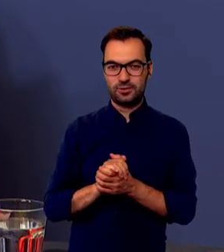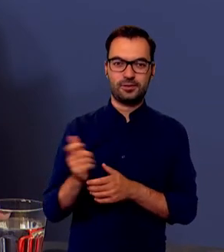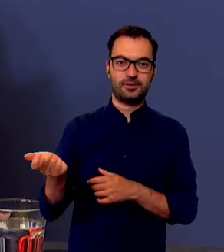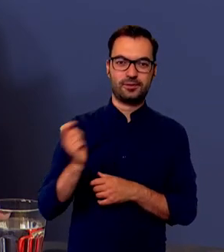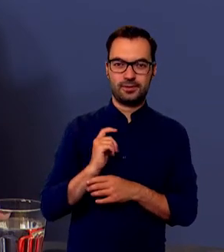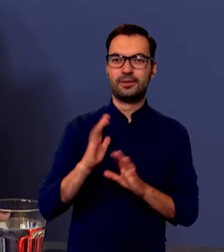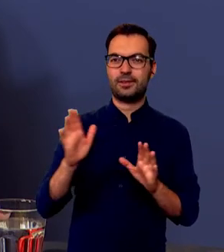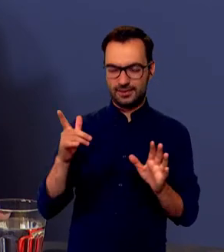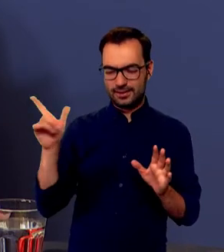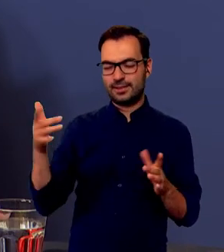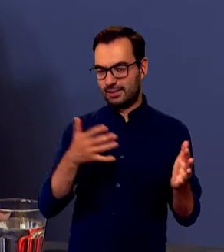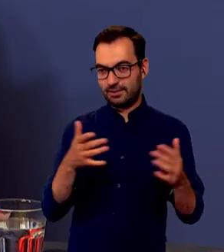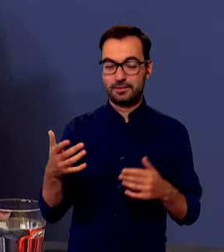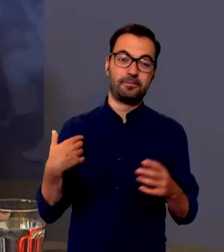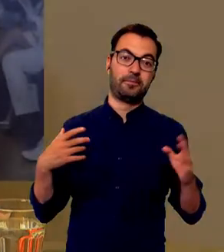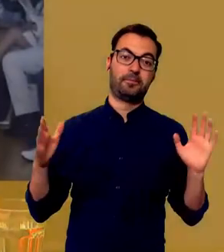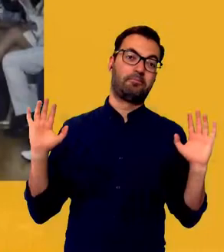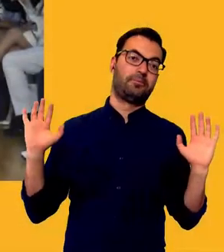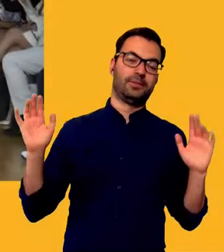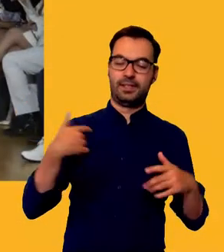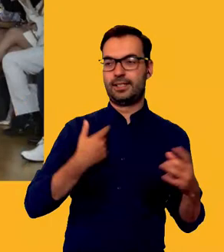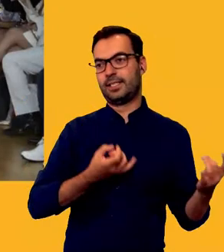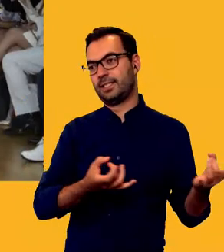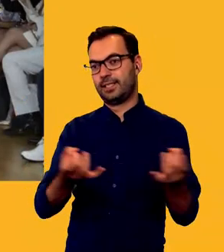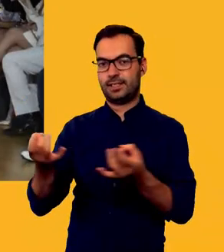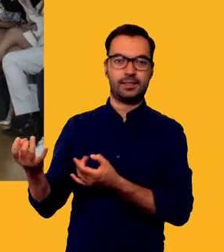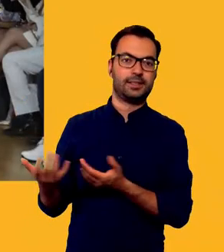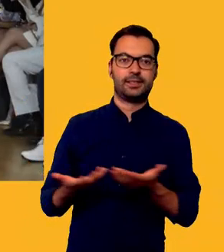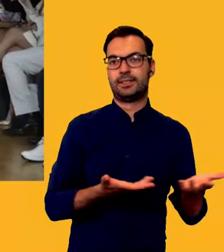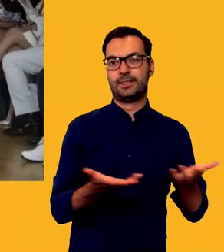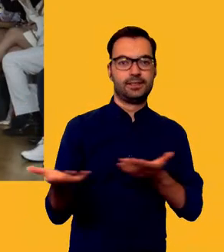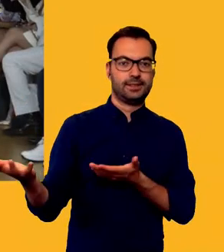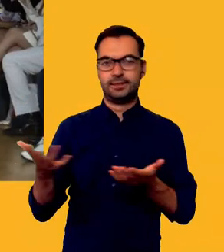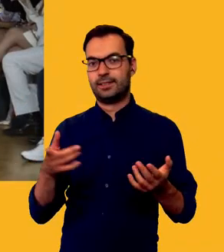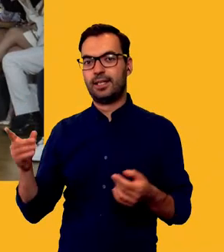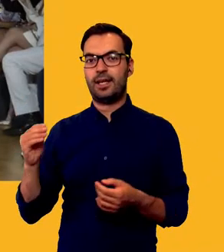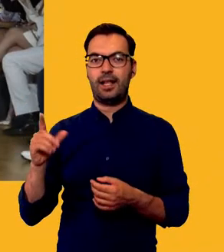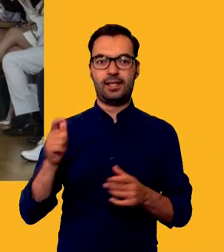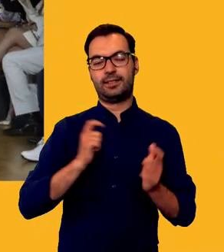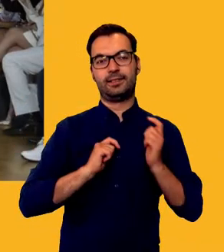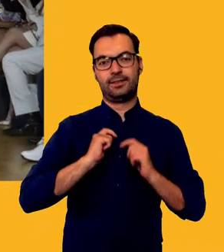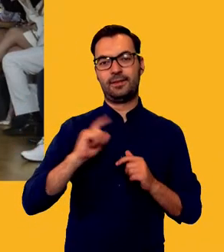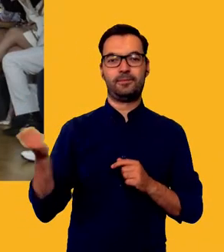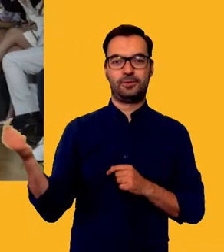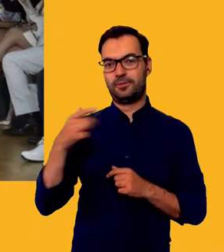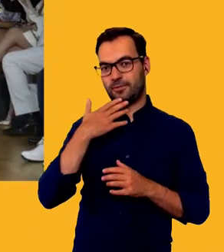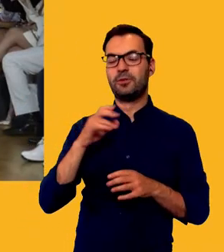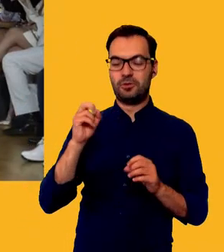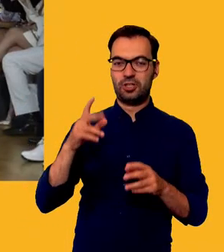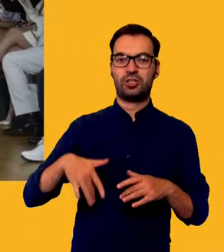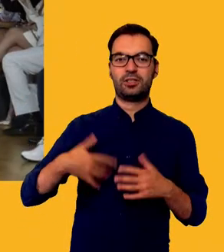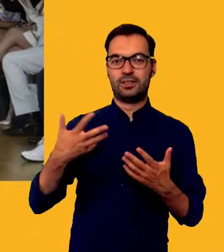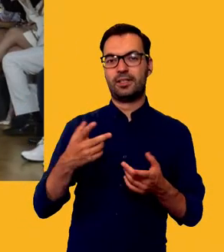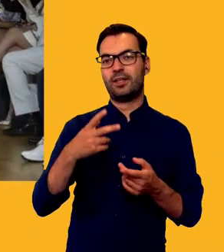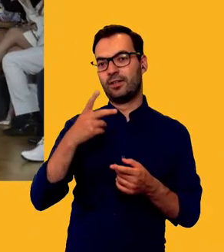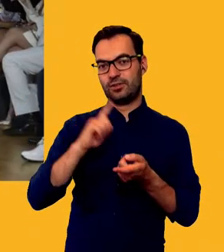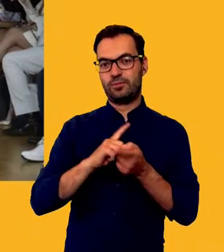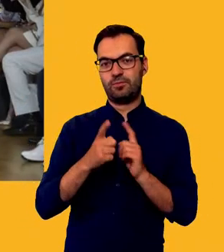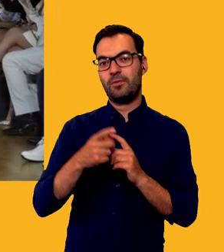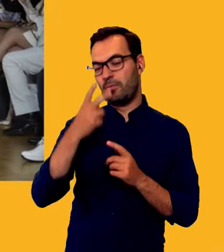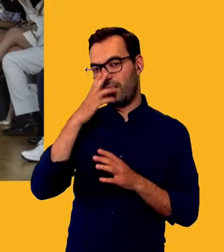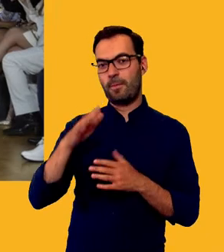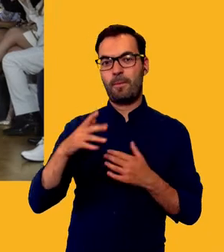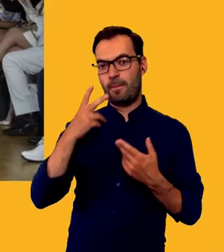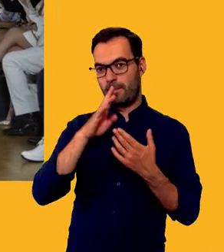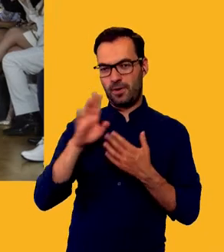ona to wszystko pozałatwia. No oczywiście ja tam gdzieś biegałam, organizowałam, wraca Elżbieta zadowolona i mówi, że księżniczka chce zobaczyć nasz pokaz. Ja mówię,